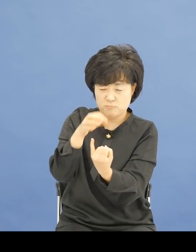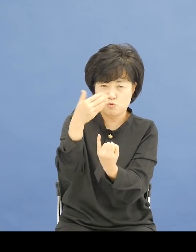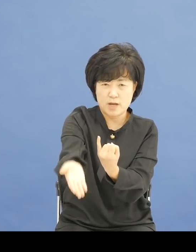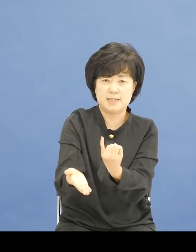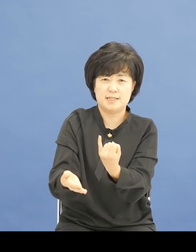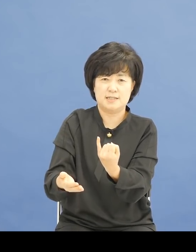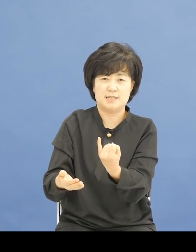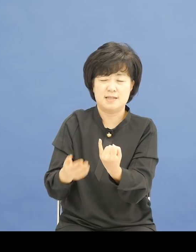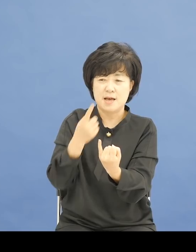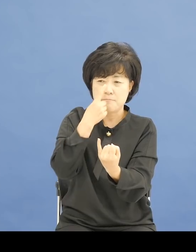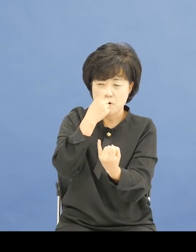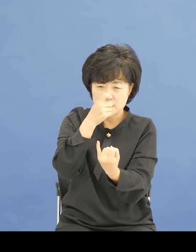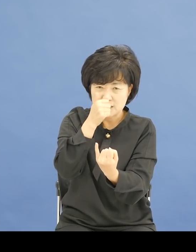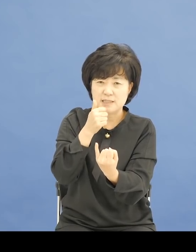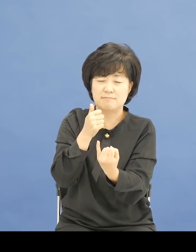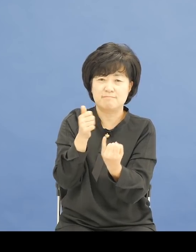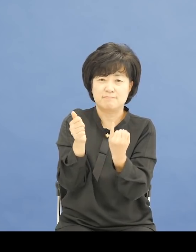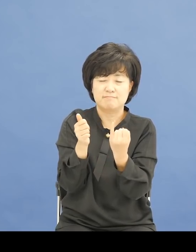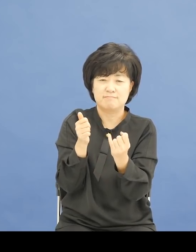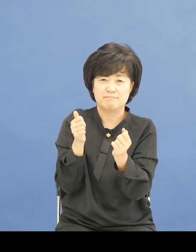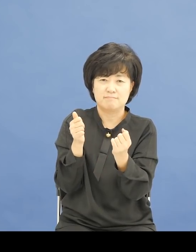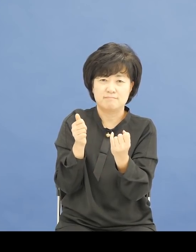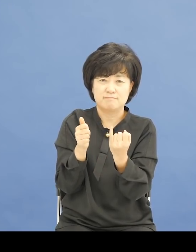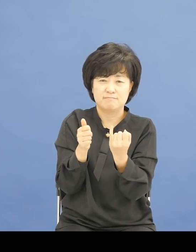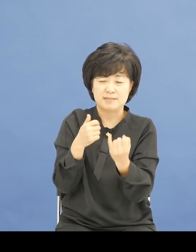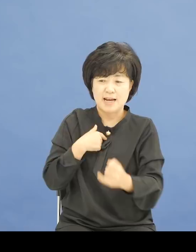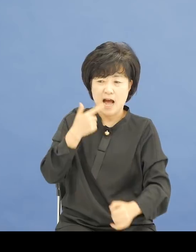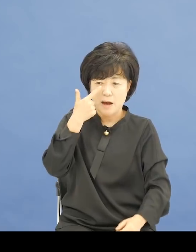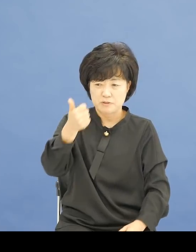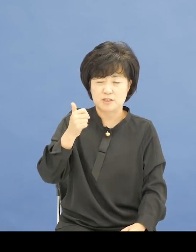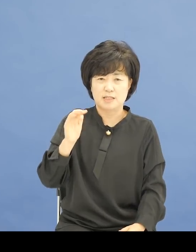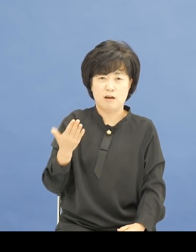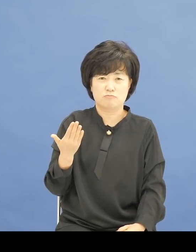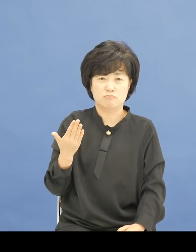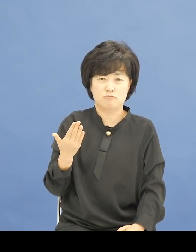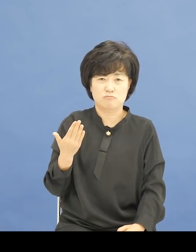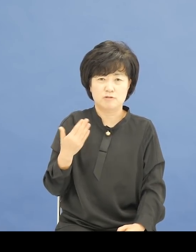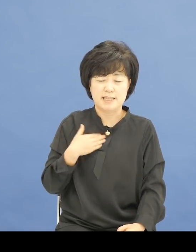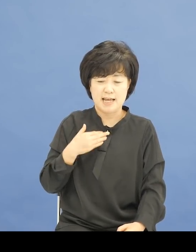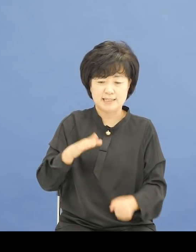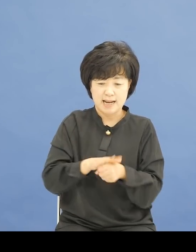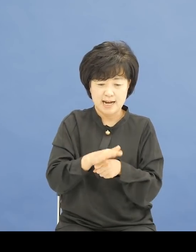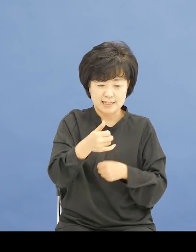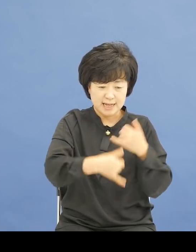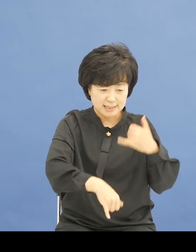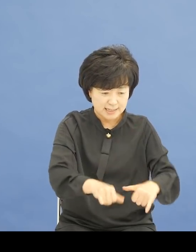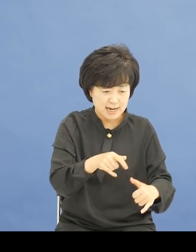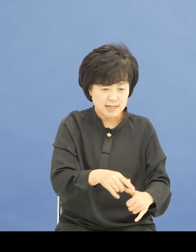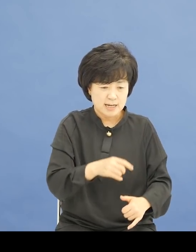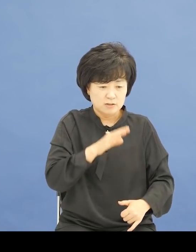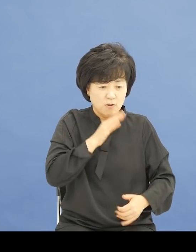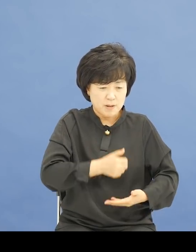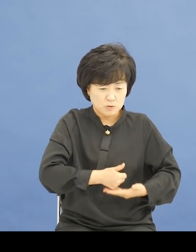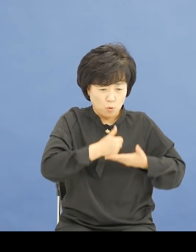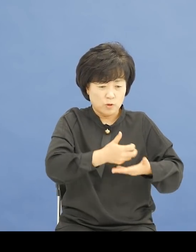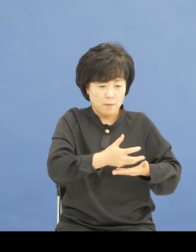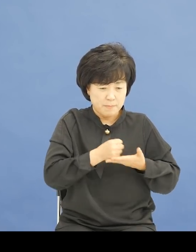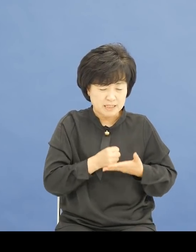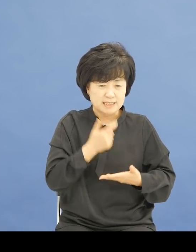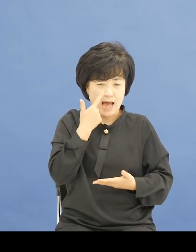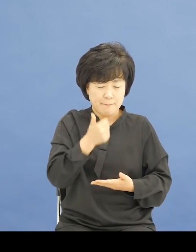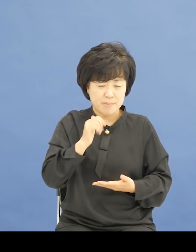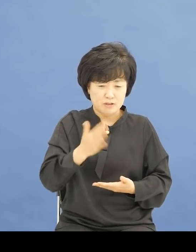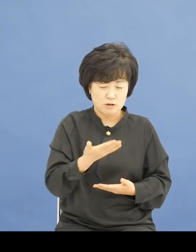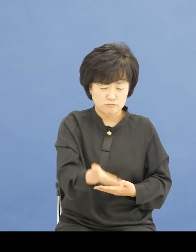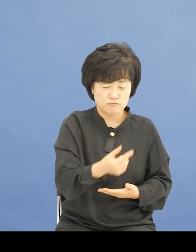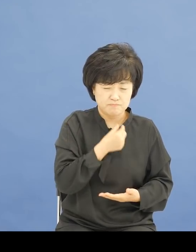남편, 남자친구 되어줘야지. 내가 이 다음에 어른이 되면 아버지가 되면 내가 사랑하는 아들, 딸에게 정말 존경받고